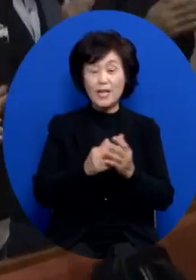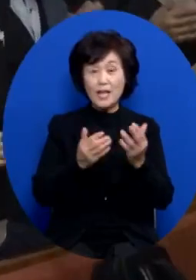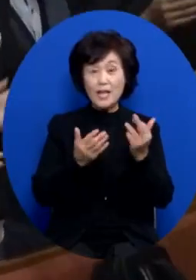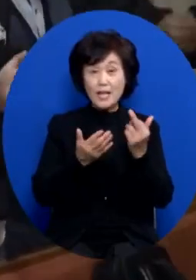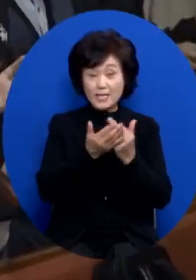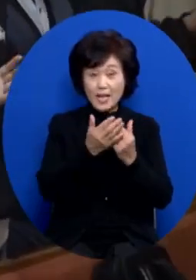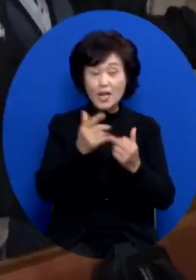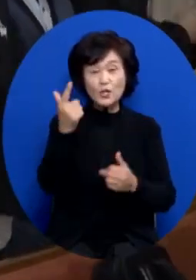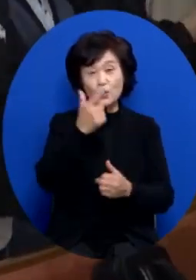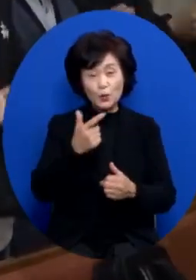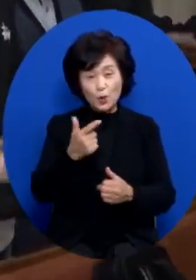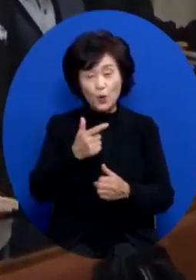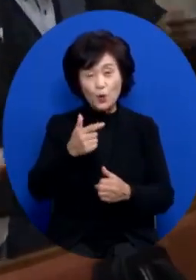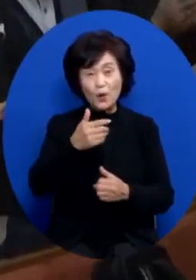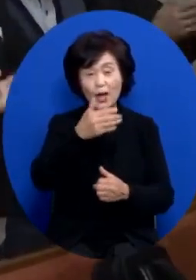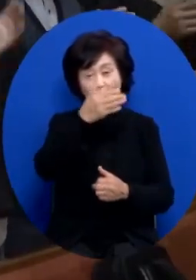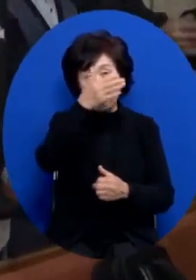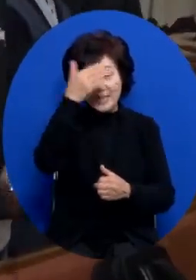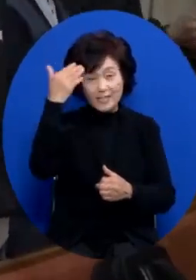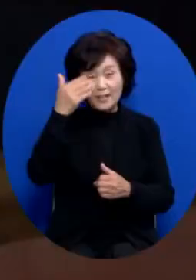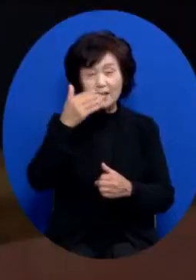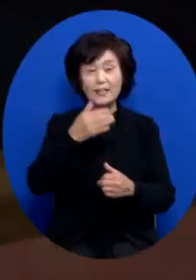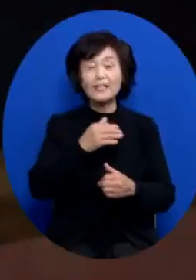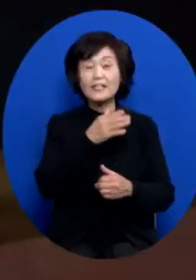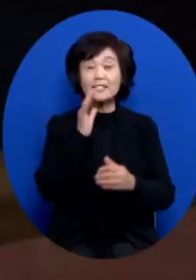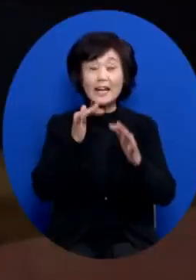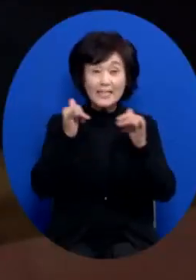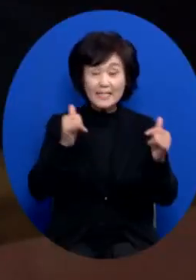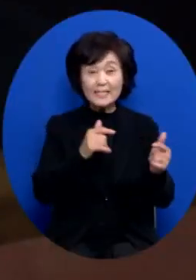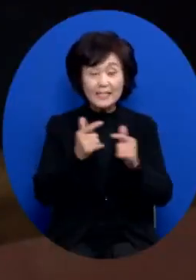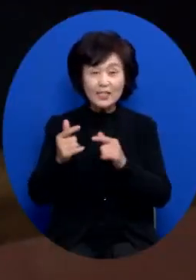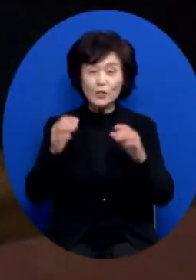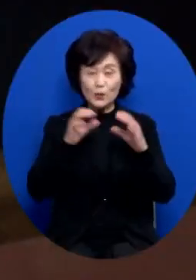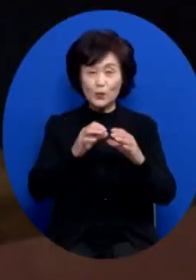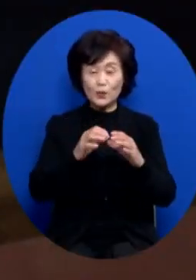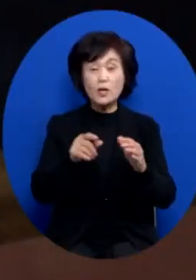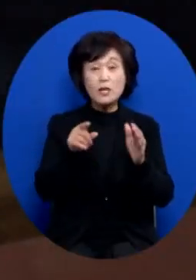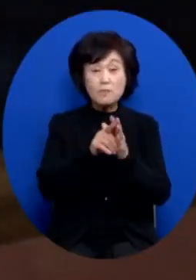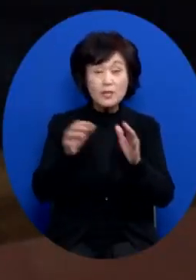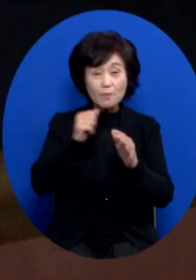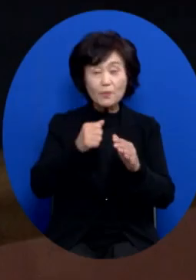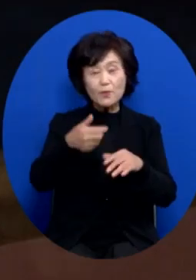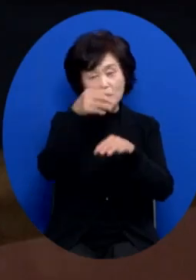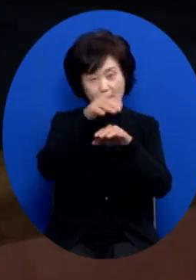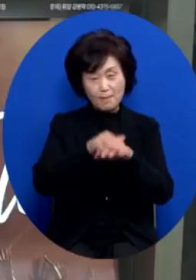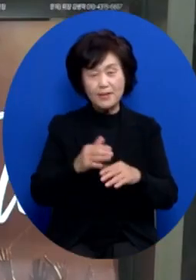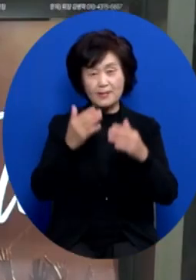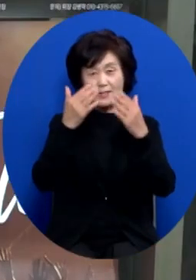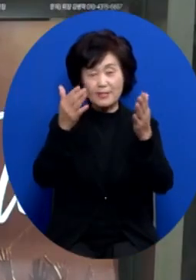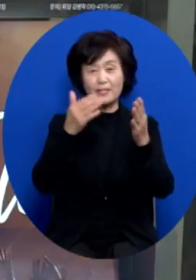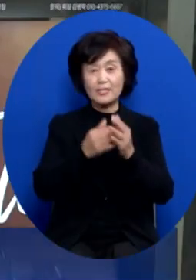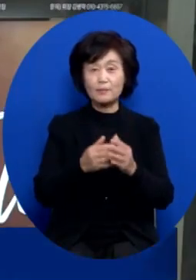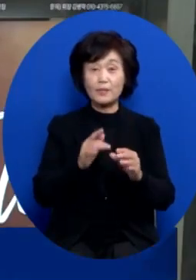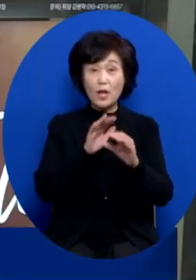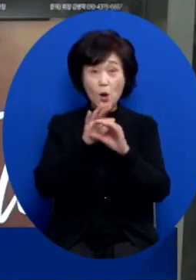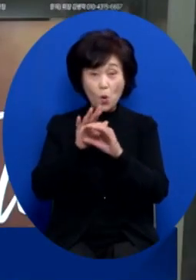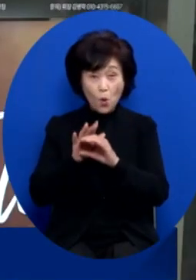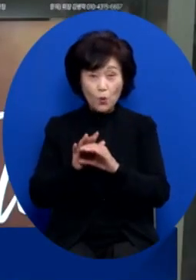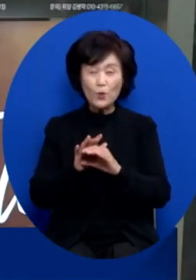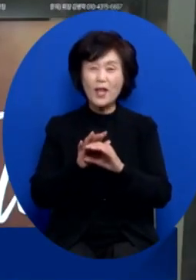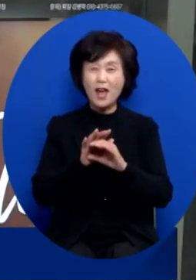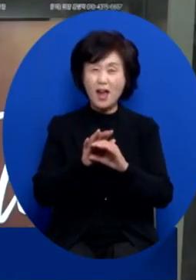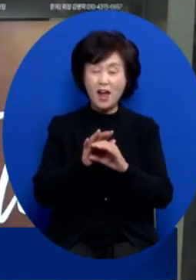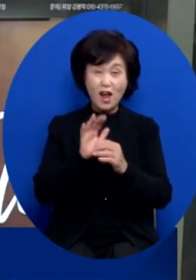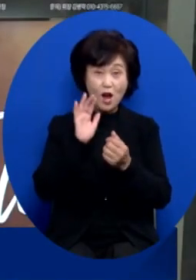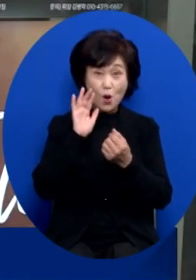소속 청장년 연합 조직인 제주장청은 믿음을 주제로 집회를 마련했습니다. 코로나를 지나면서